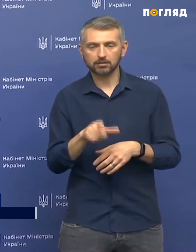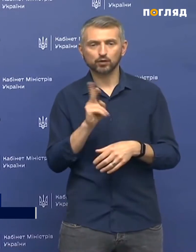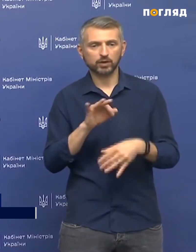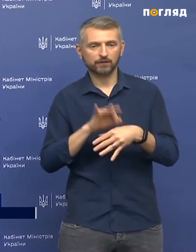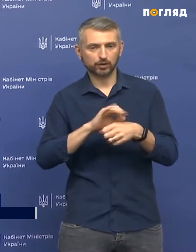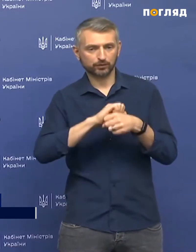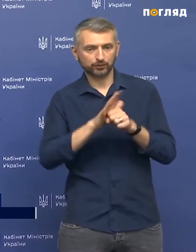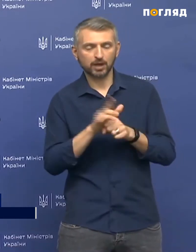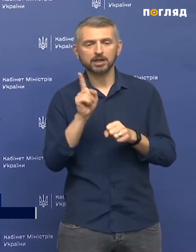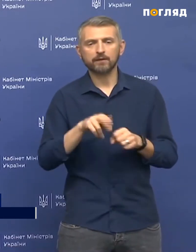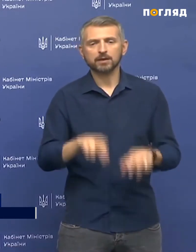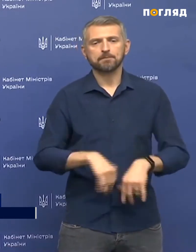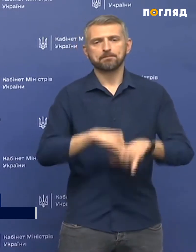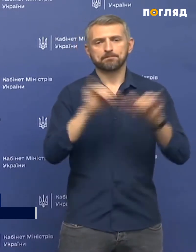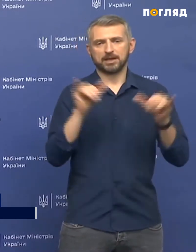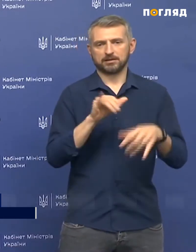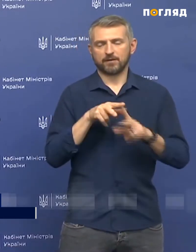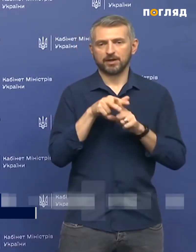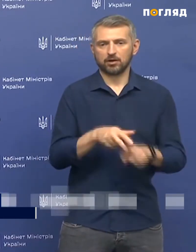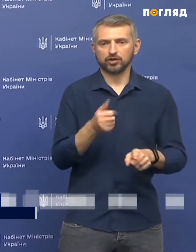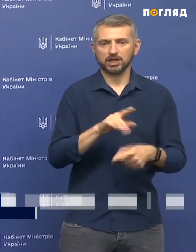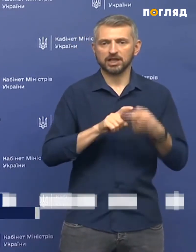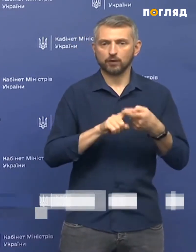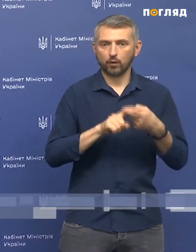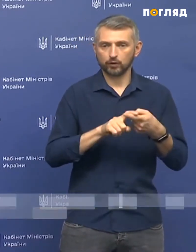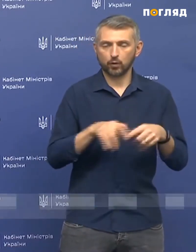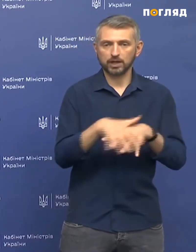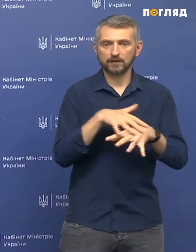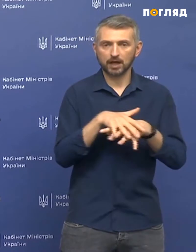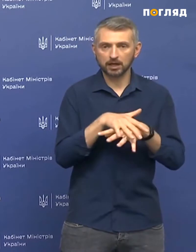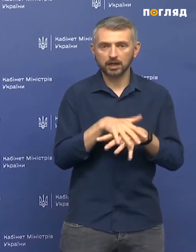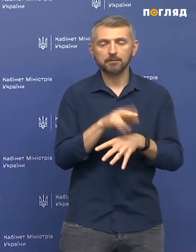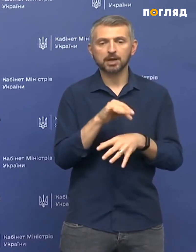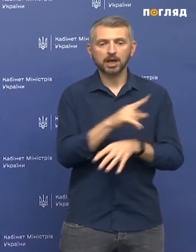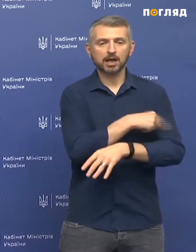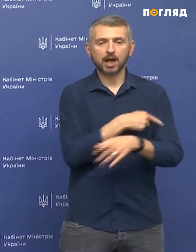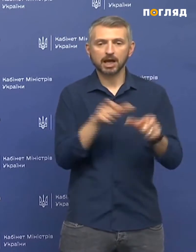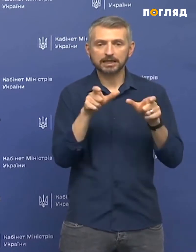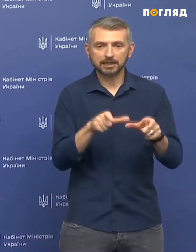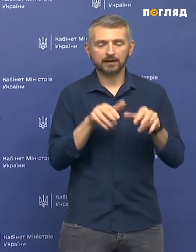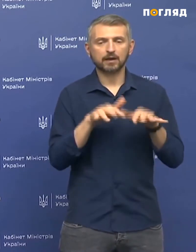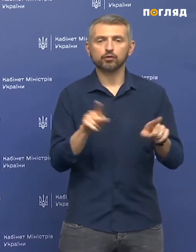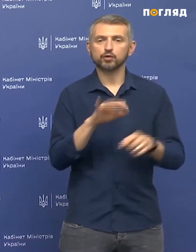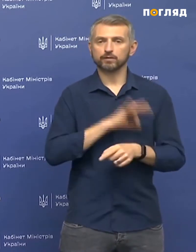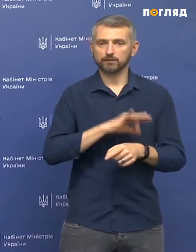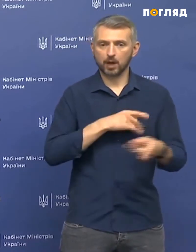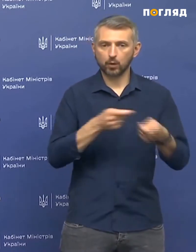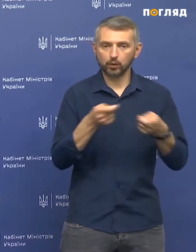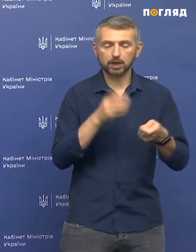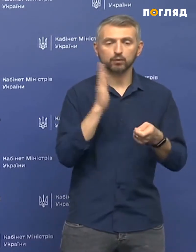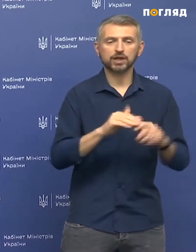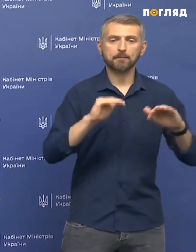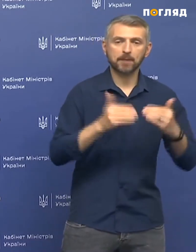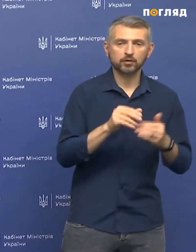пікових навантаженнях. Кількість інфікованого населення при карантинних заходах, які вживає уряд, буде значно меншою, ніж якби ми